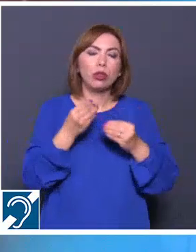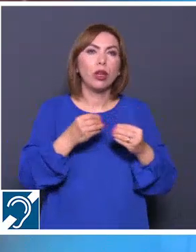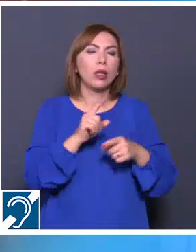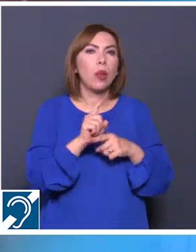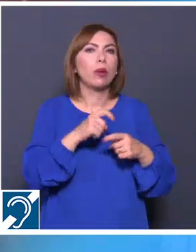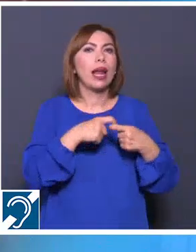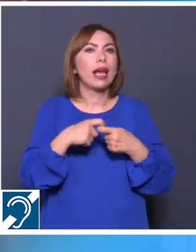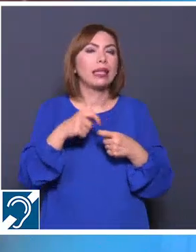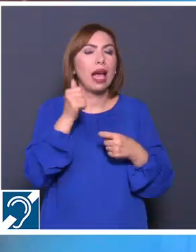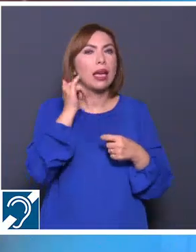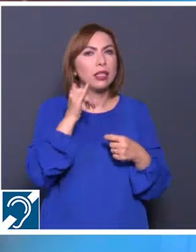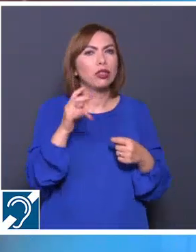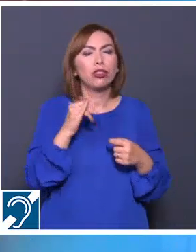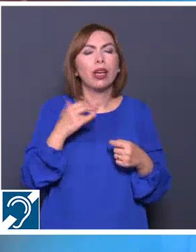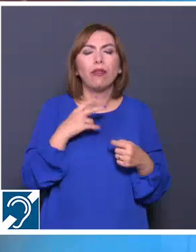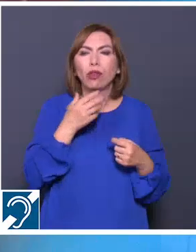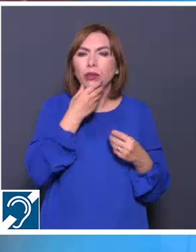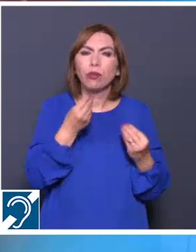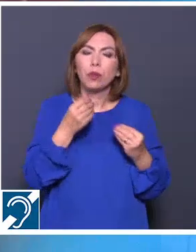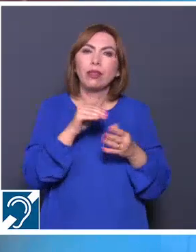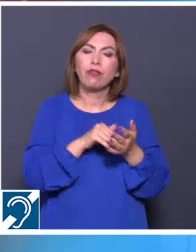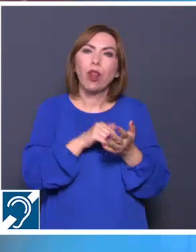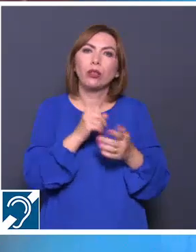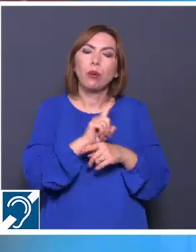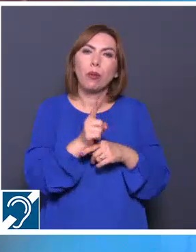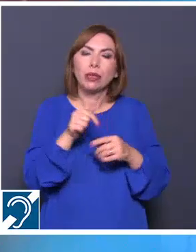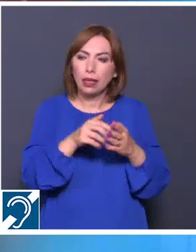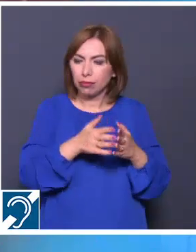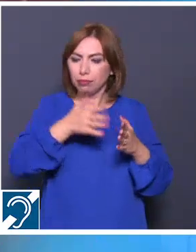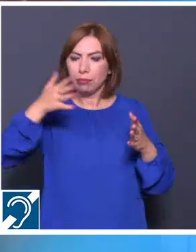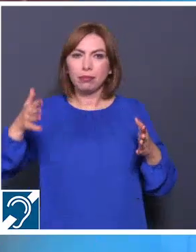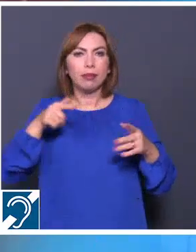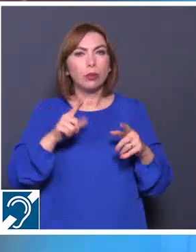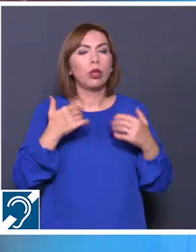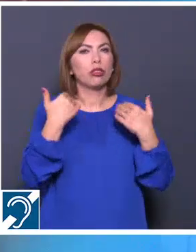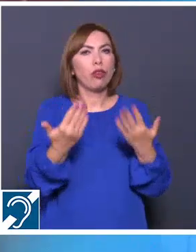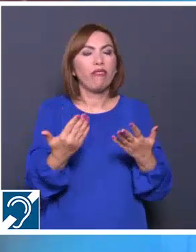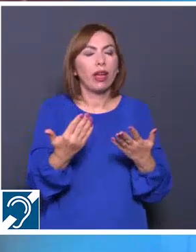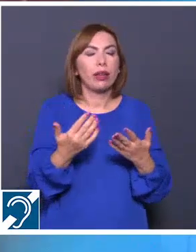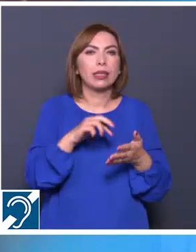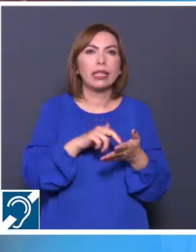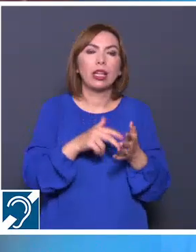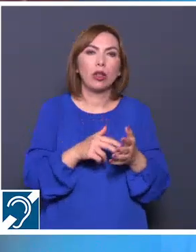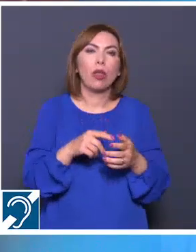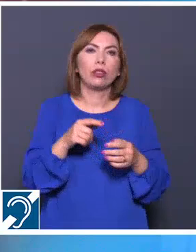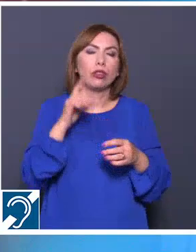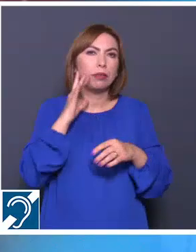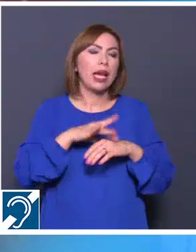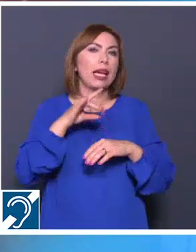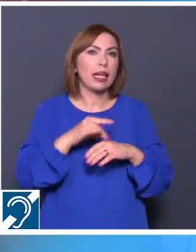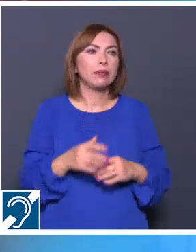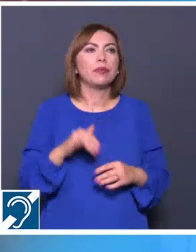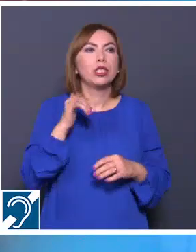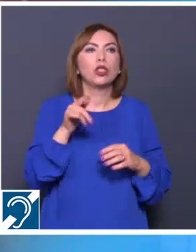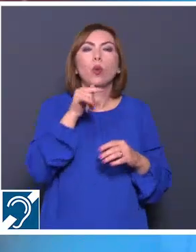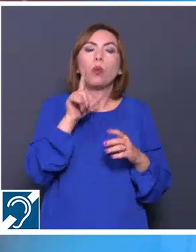legate de AI și e foarte frumos să te folosești la un moment dat de extensia asta pe care poate să-ți ofere tehnologia în procesul creativ. Și unde